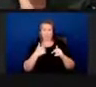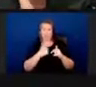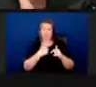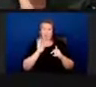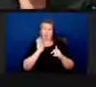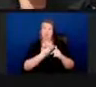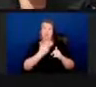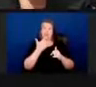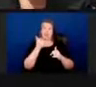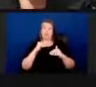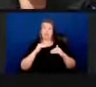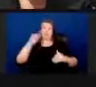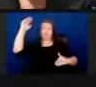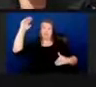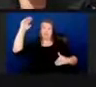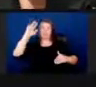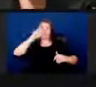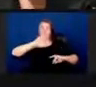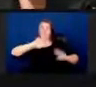Na